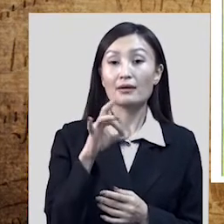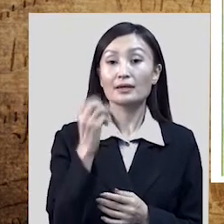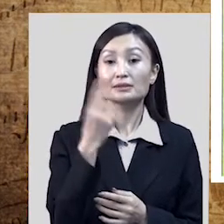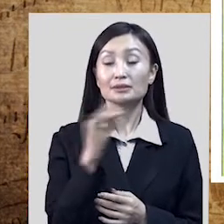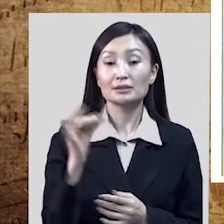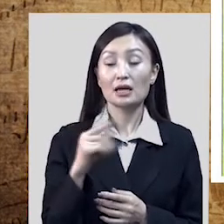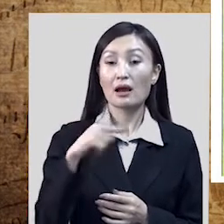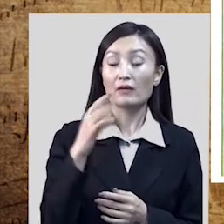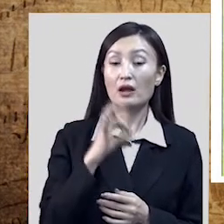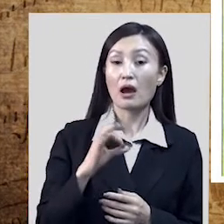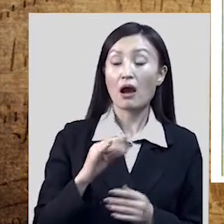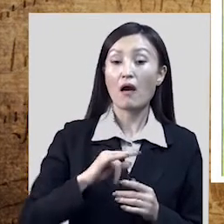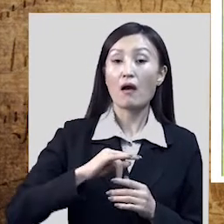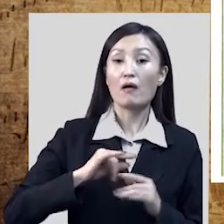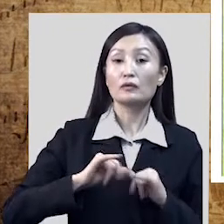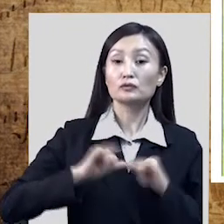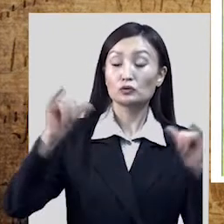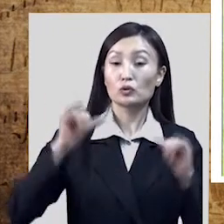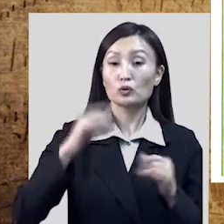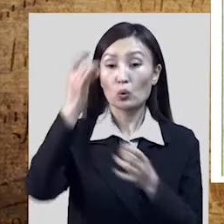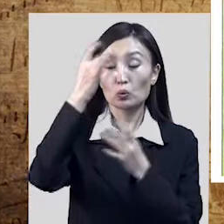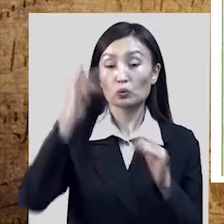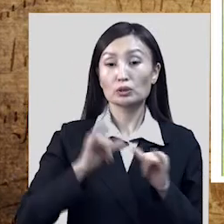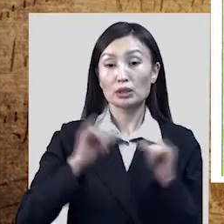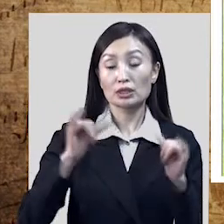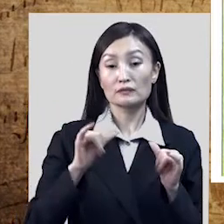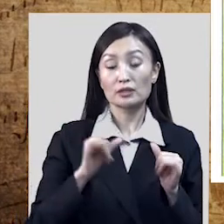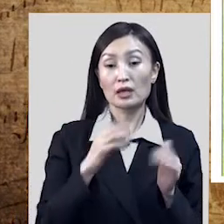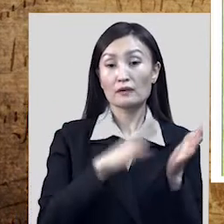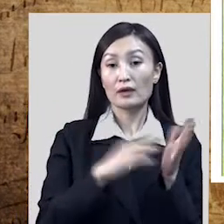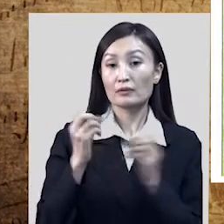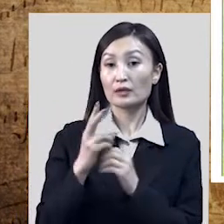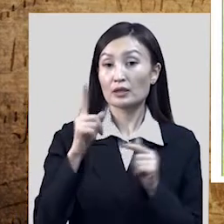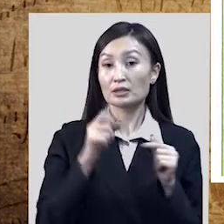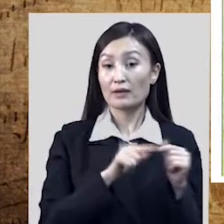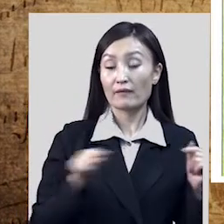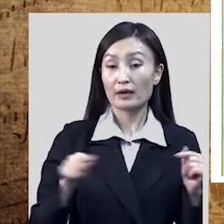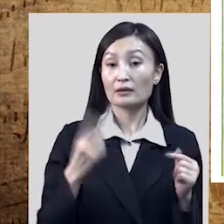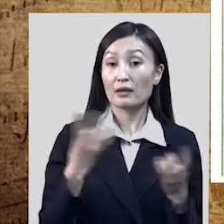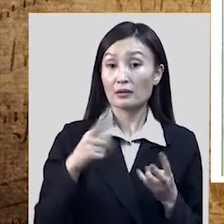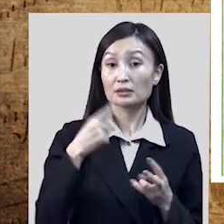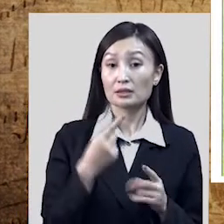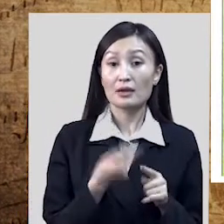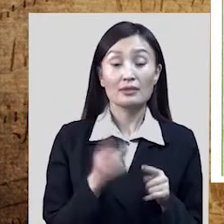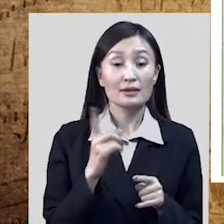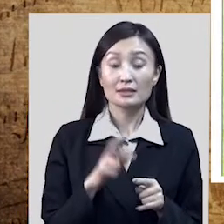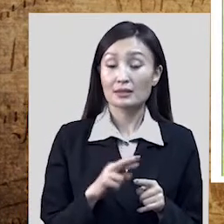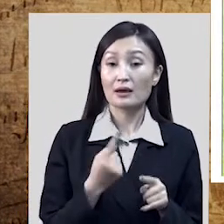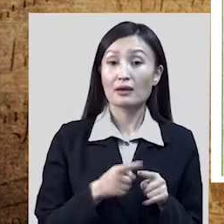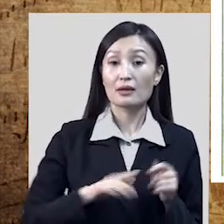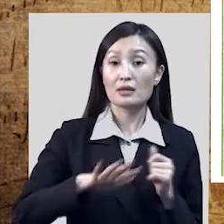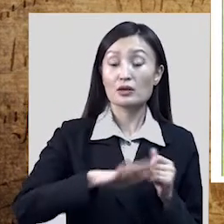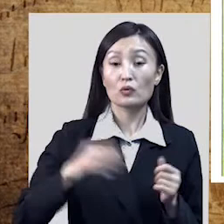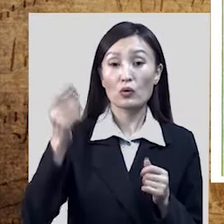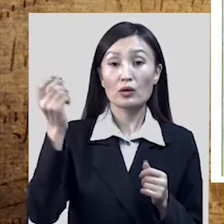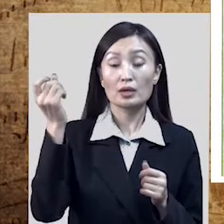говоря о взлете культурном развитии центральной азии в девятом 12-м веках надо сказать что не зря этот регион известен в истории